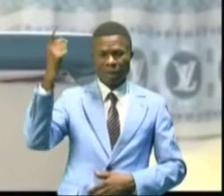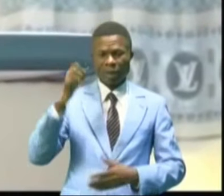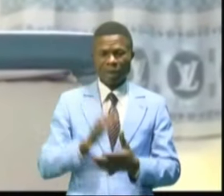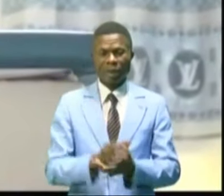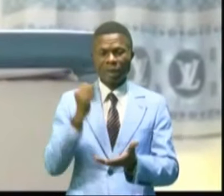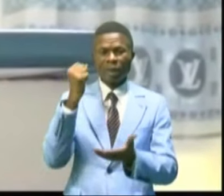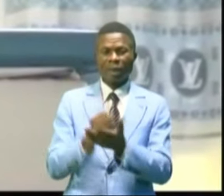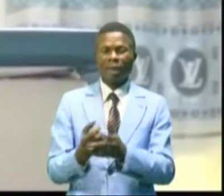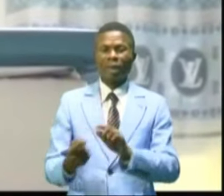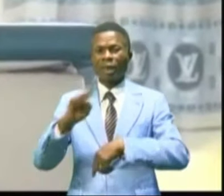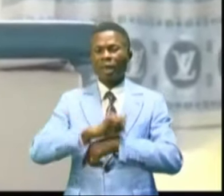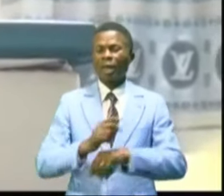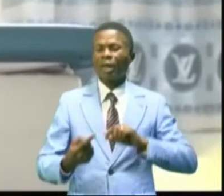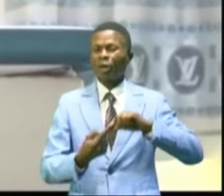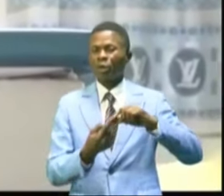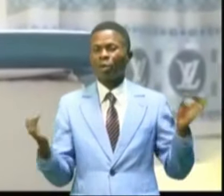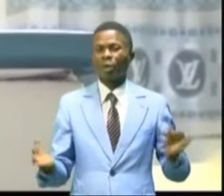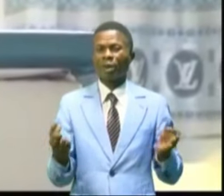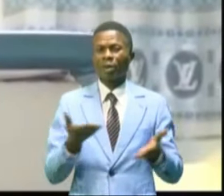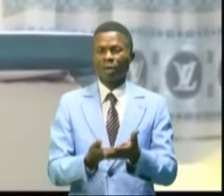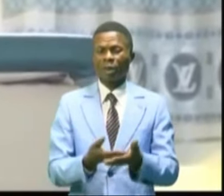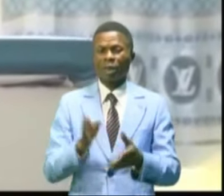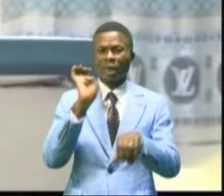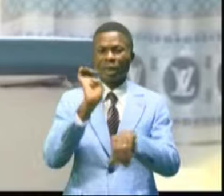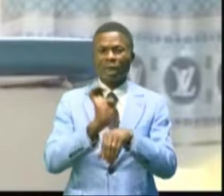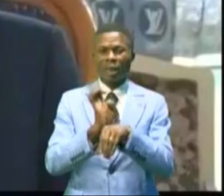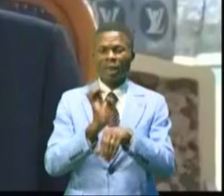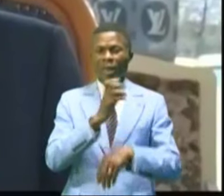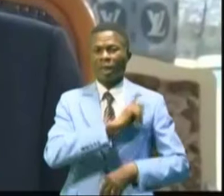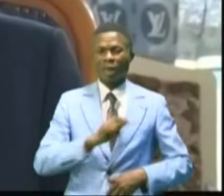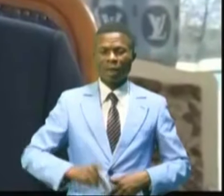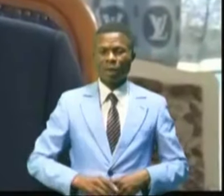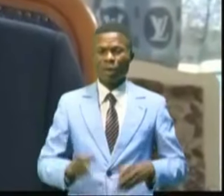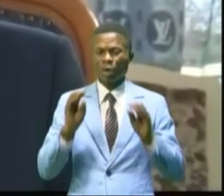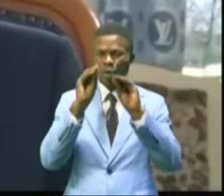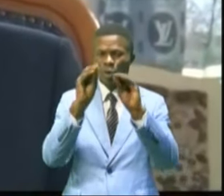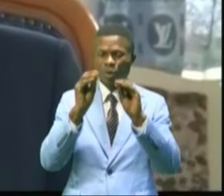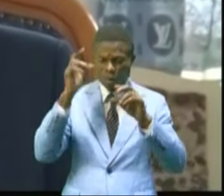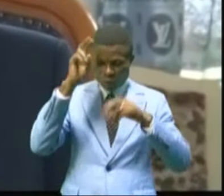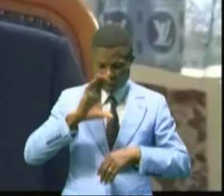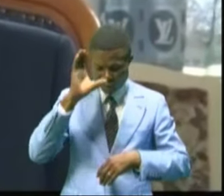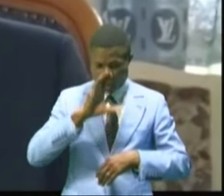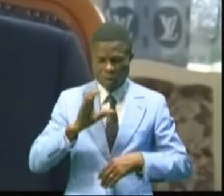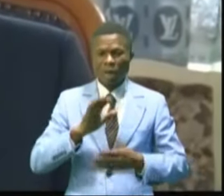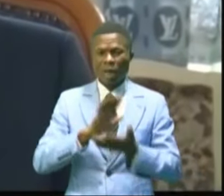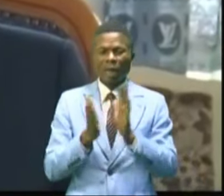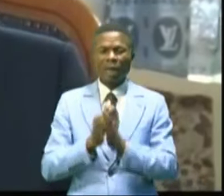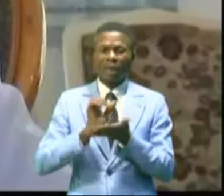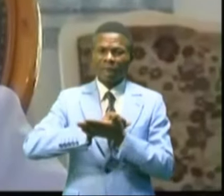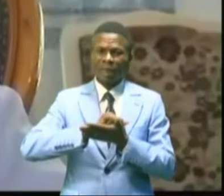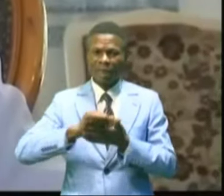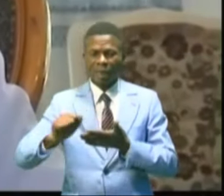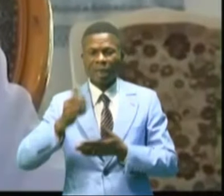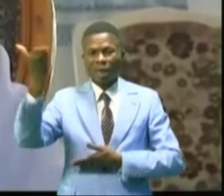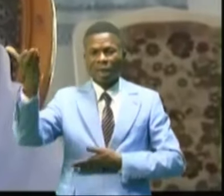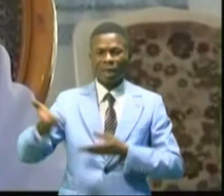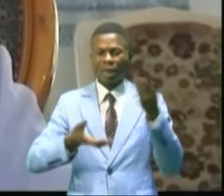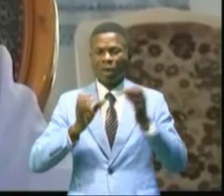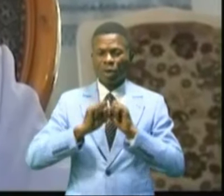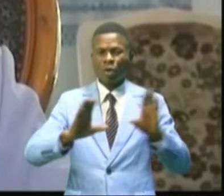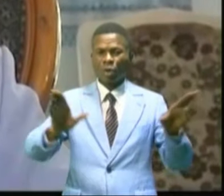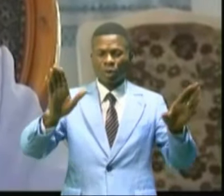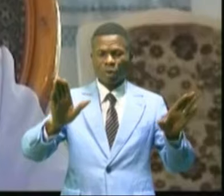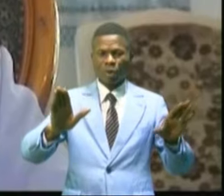spécial cette journée festive, les fidèles kimbanguistes ont été exhortés à chercher la sanctification et éviter la propagation de